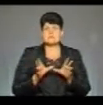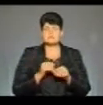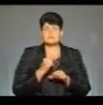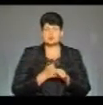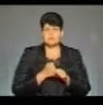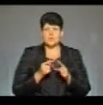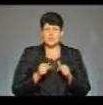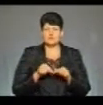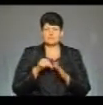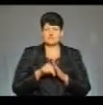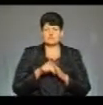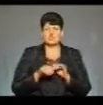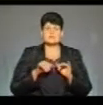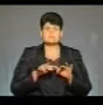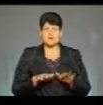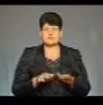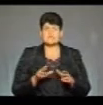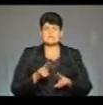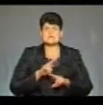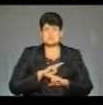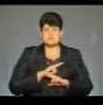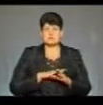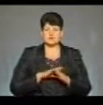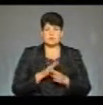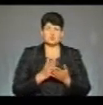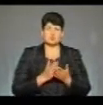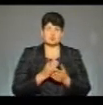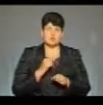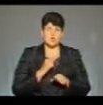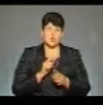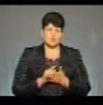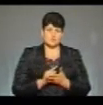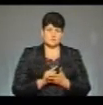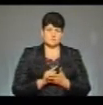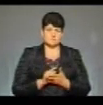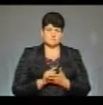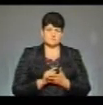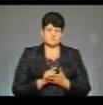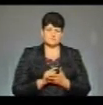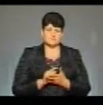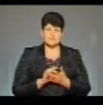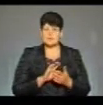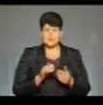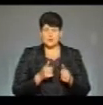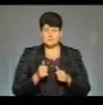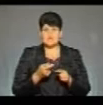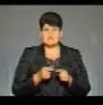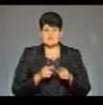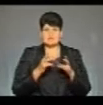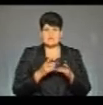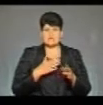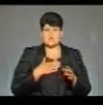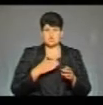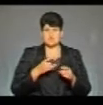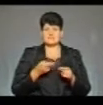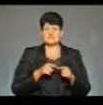співробітників органів внутрішніх справ, які загинули при виконанні службових обов'язків. Не обійшла ця трагедія і наш регіон. Саме